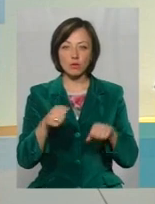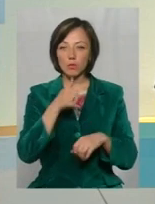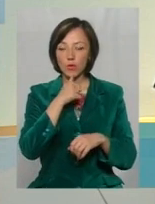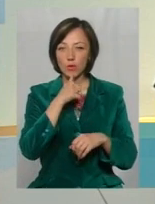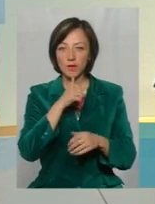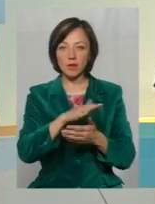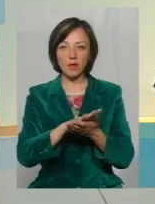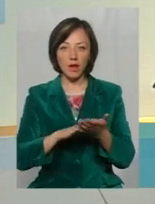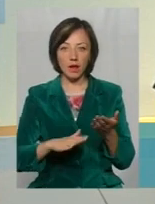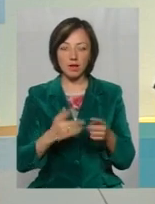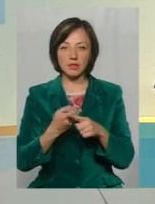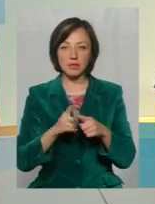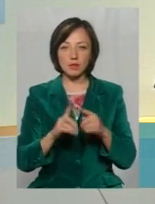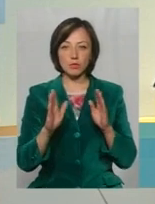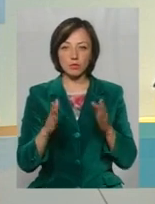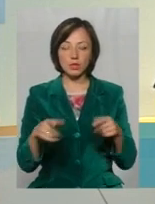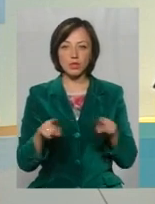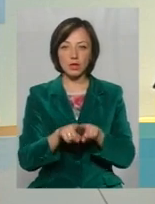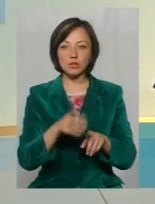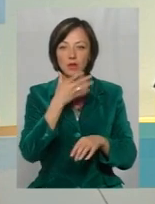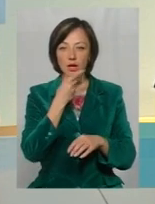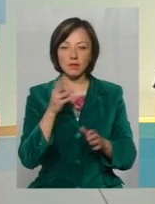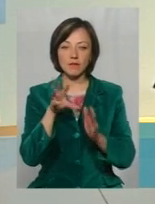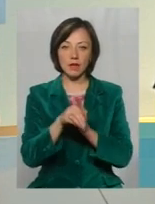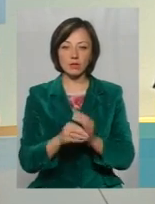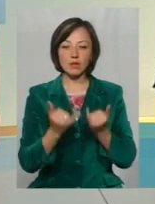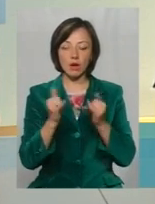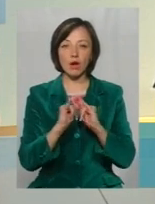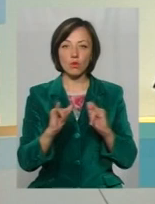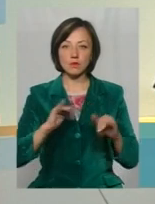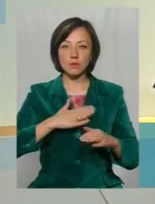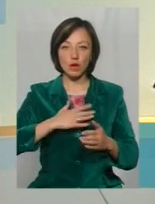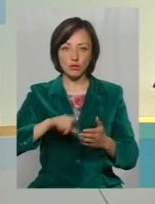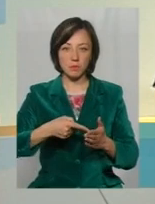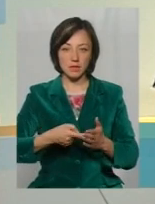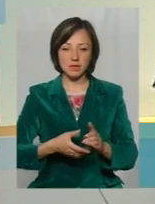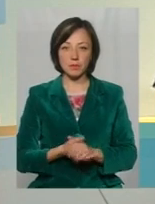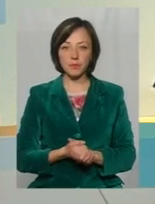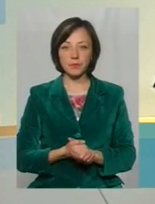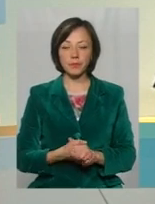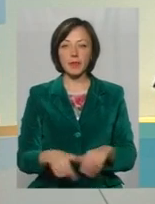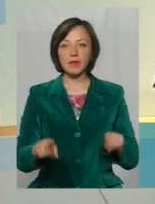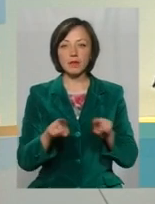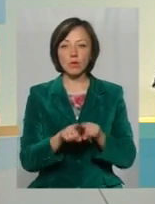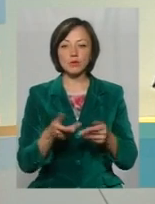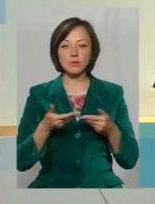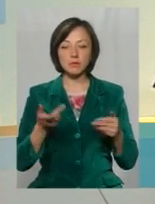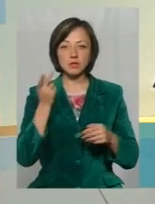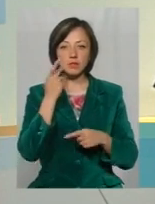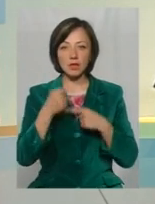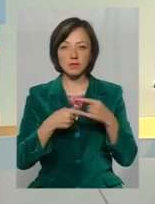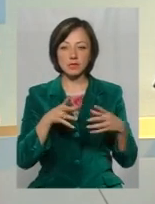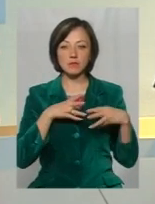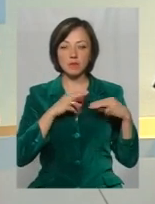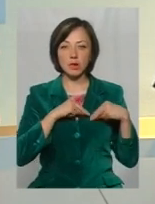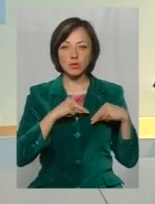пробувати і далі, це буде теж гарний внесок для розвитку нашого міста. Також ми завжди